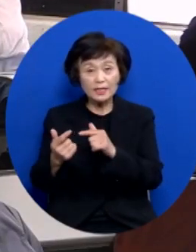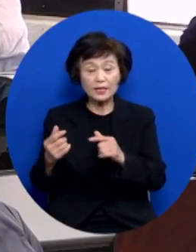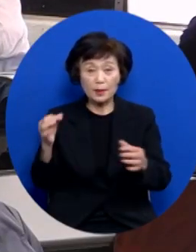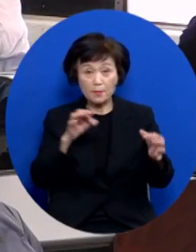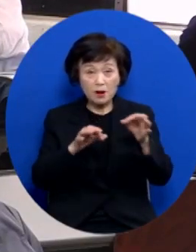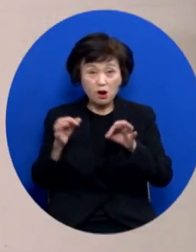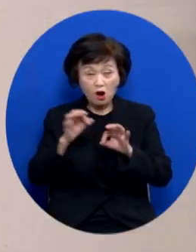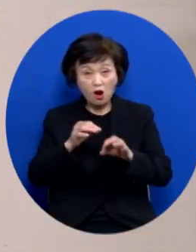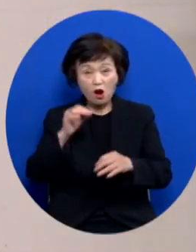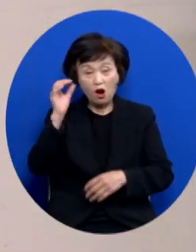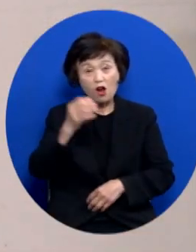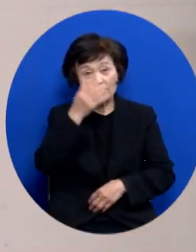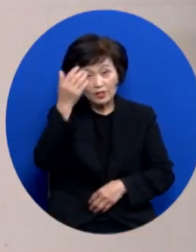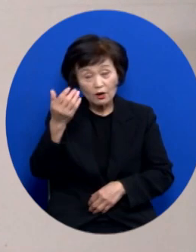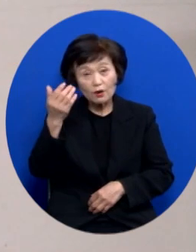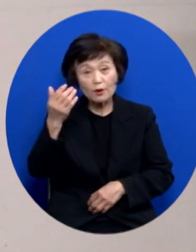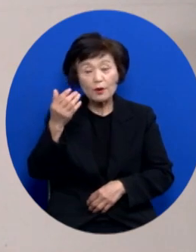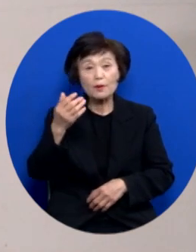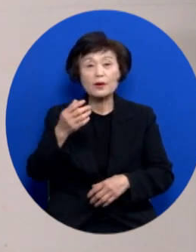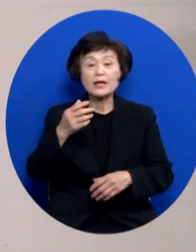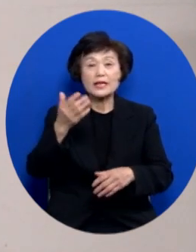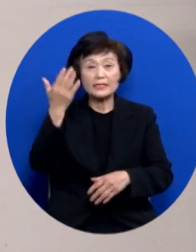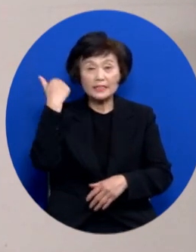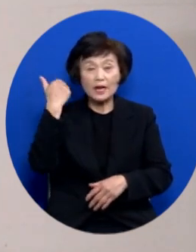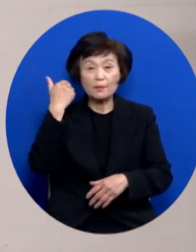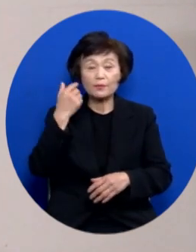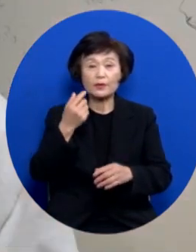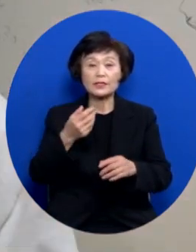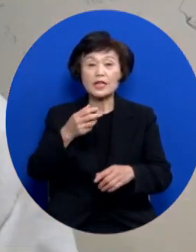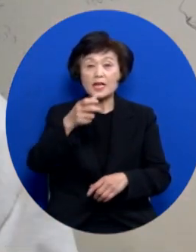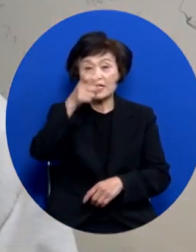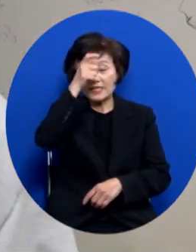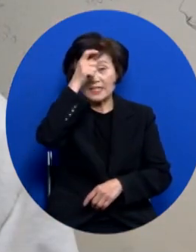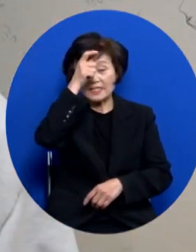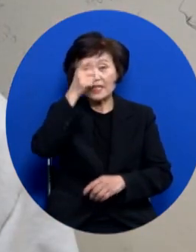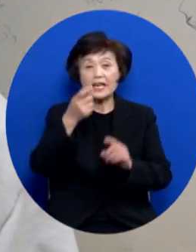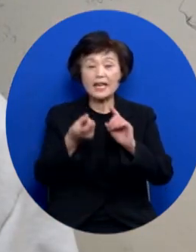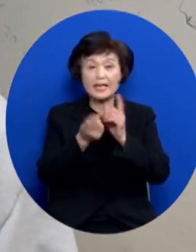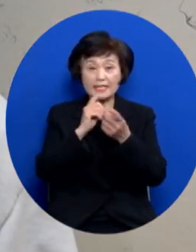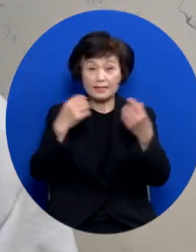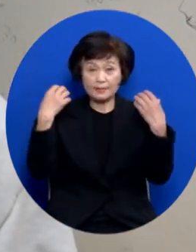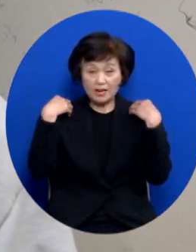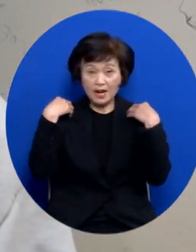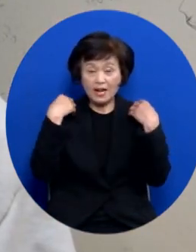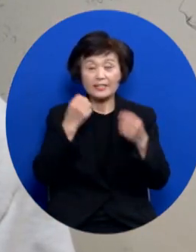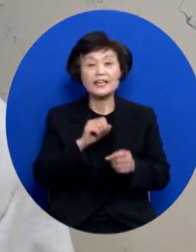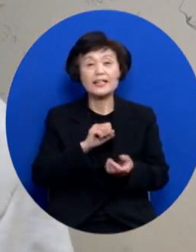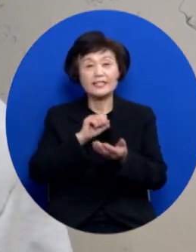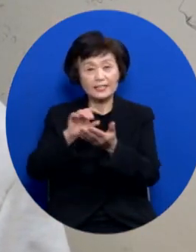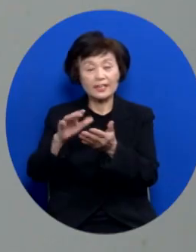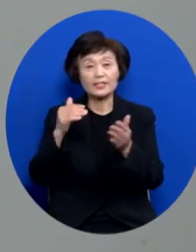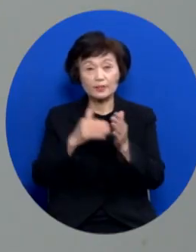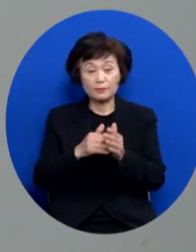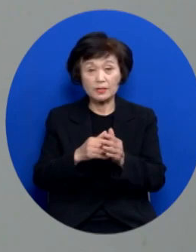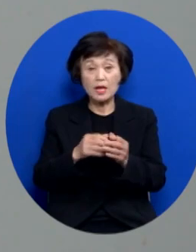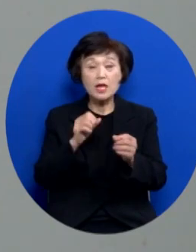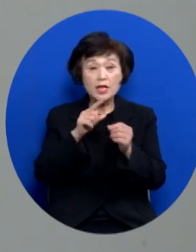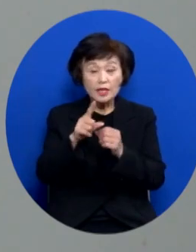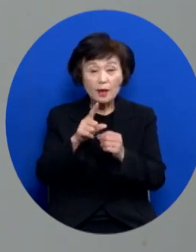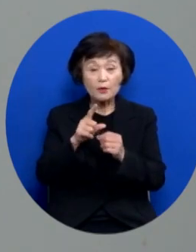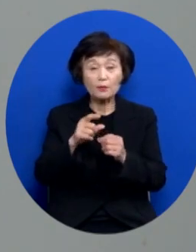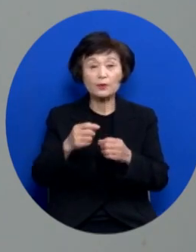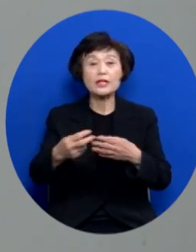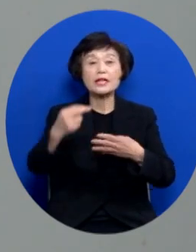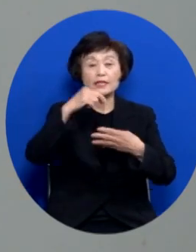튀르키예 대사관에 전달했습니다. 여명 학교 학생들은 대부분 탈북민이거나 탈북민 자녀들입니다. 생활 형편이